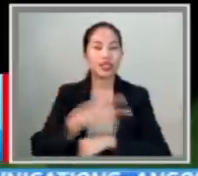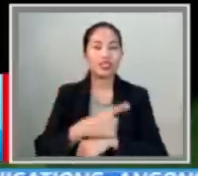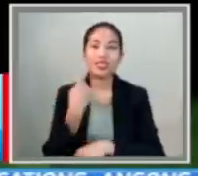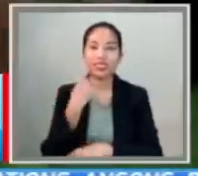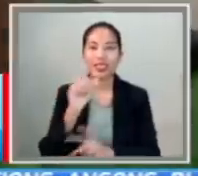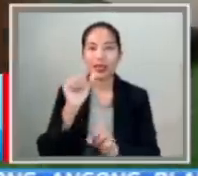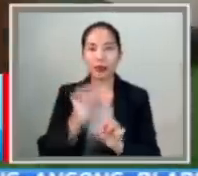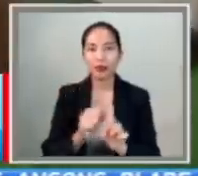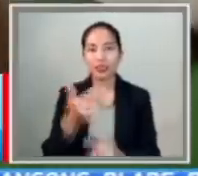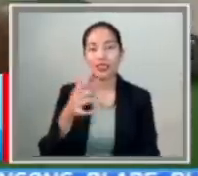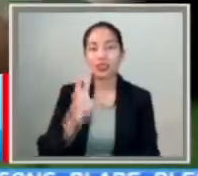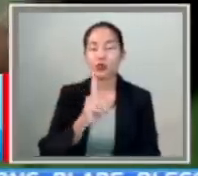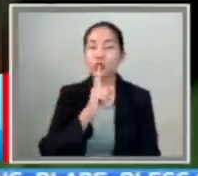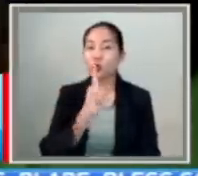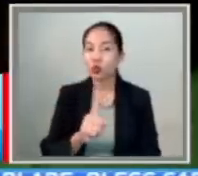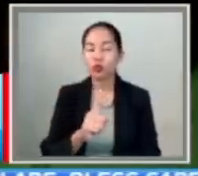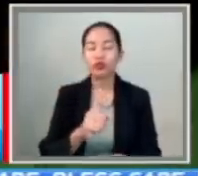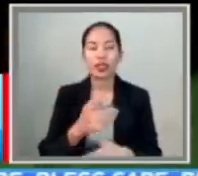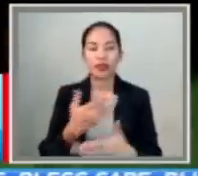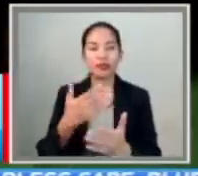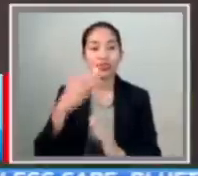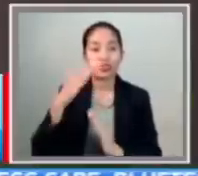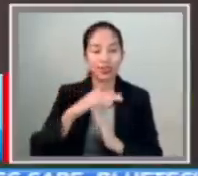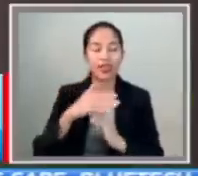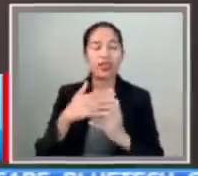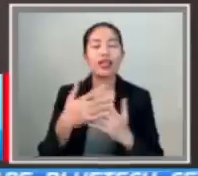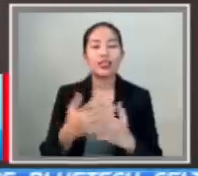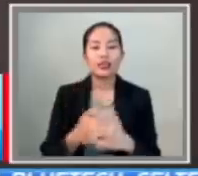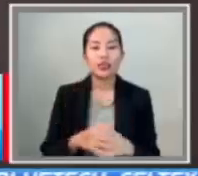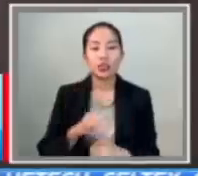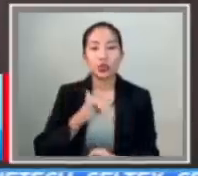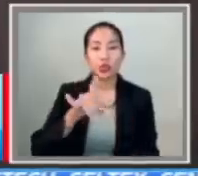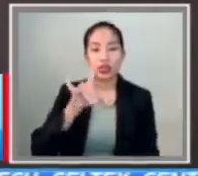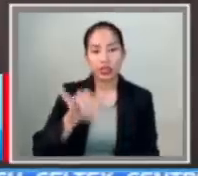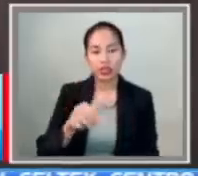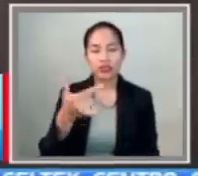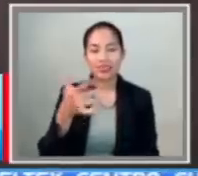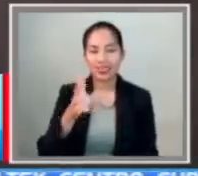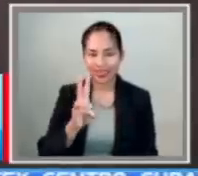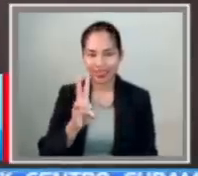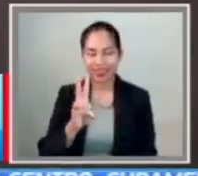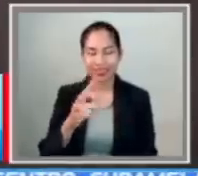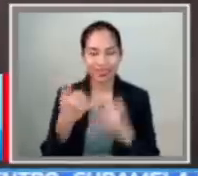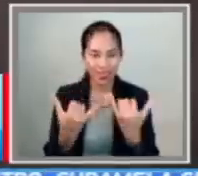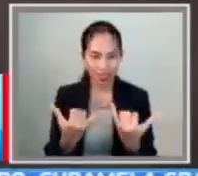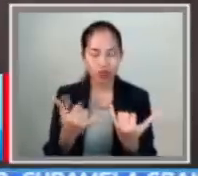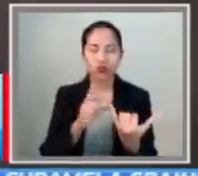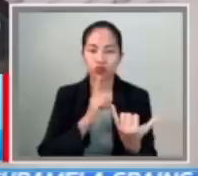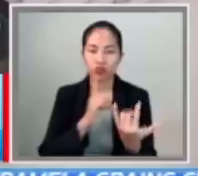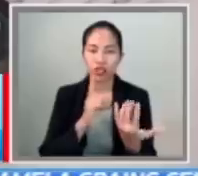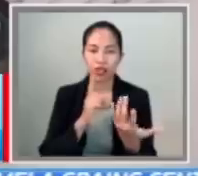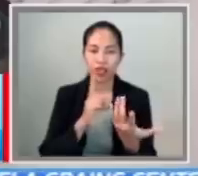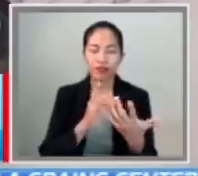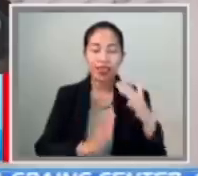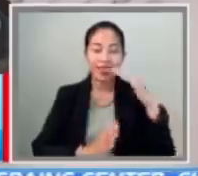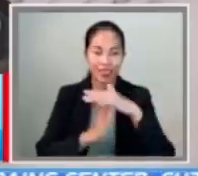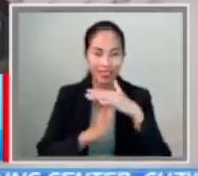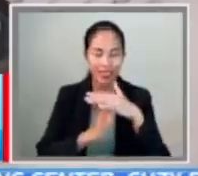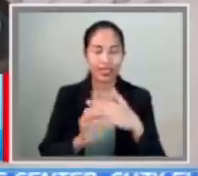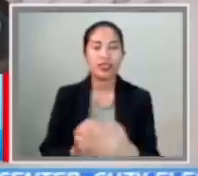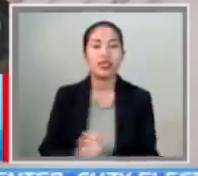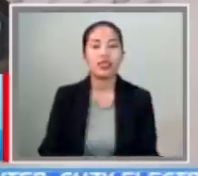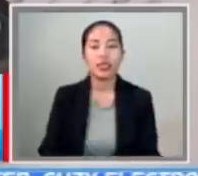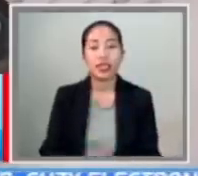26. July 26 na po ang deadline nito ngayon. Sabi pa ni Uy sa hiwalay na panayam, kapag pre-registered na ang